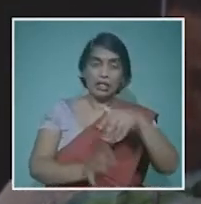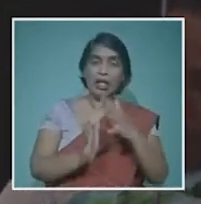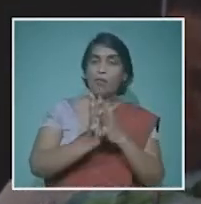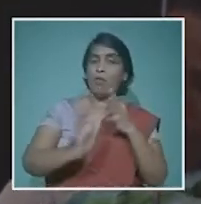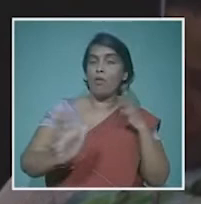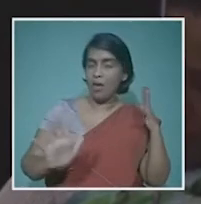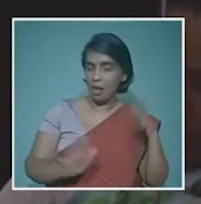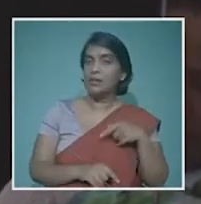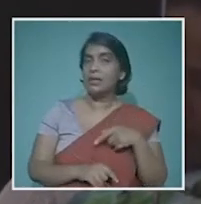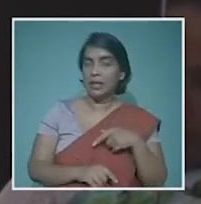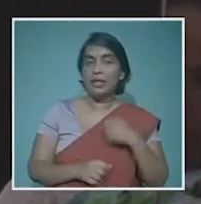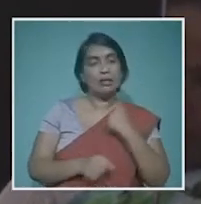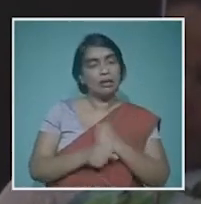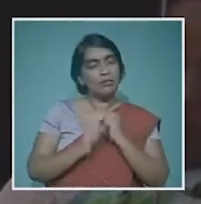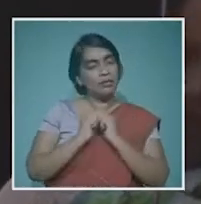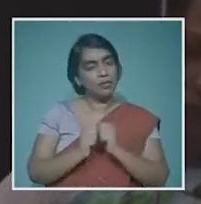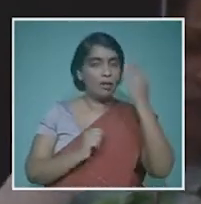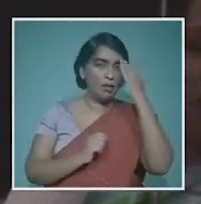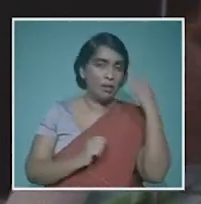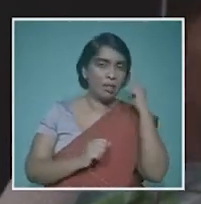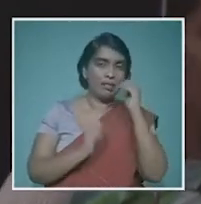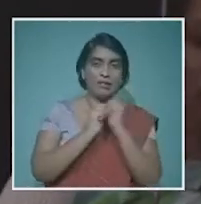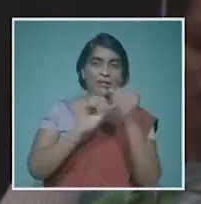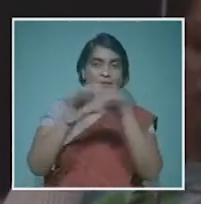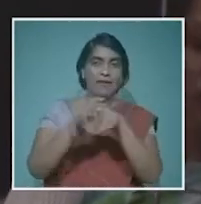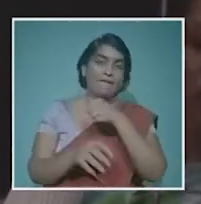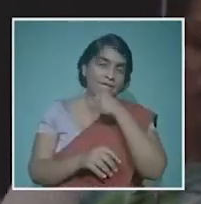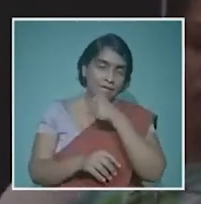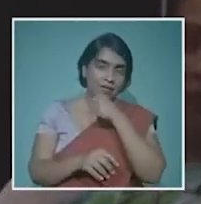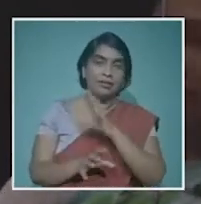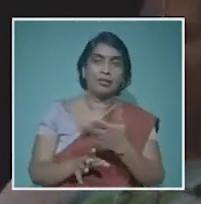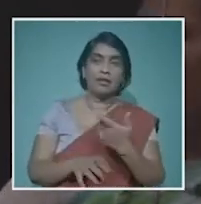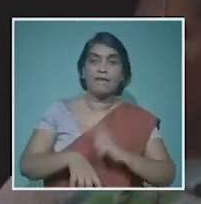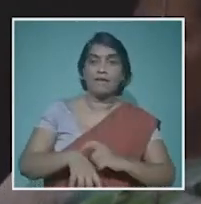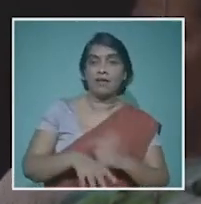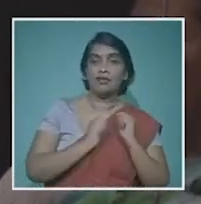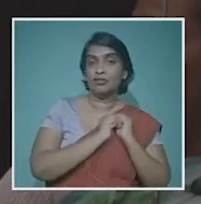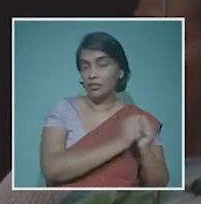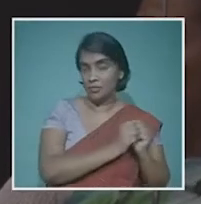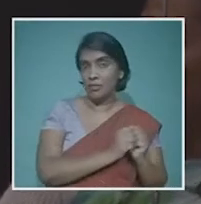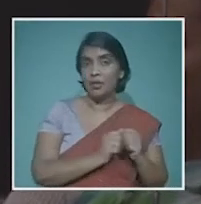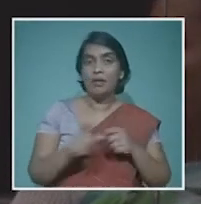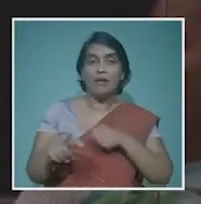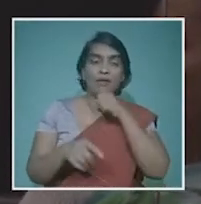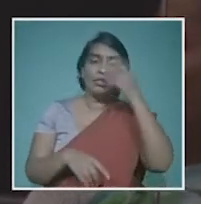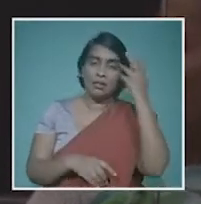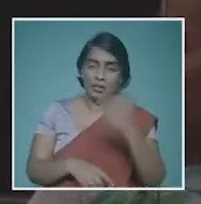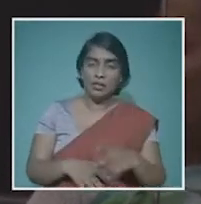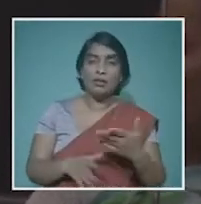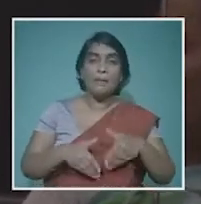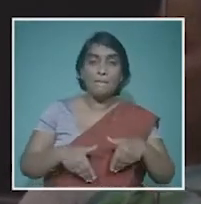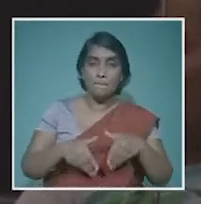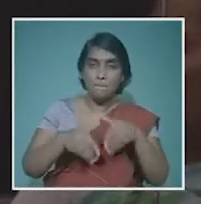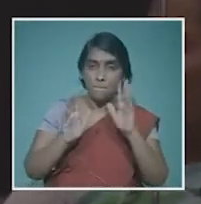තෙල් පෝලිමේ රජයේ සේවකයන්ගේ දෙමව්පියෝ තියලා තියුණා. වයසක අය. මොකෝ ඒගොල්ලන්ට වෙලා නැහැ. ඒ අය මිය ගියා. පාරේ යන දැන්